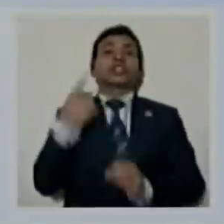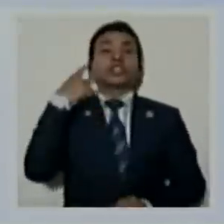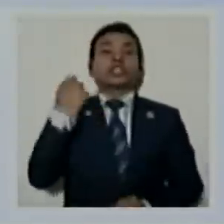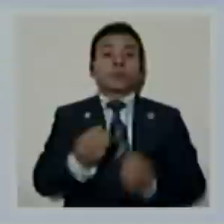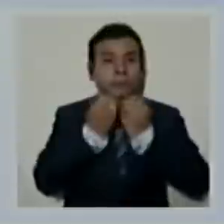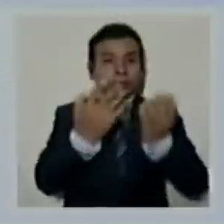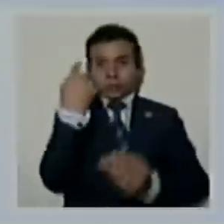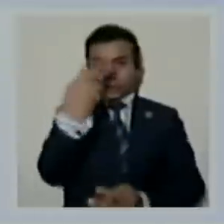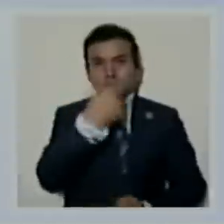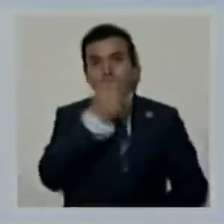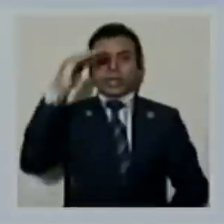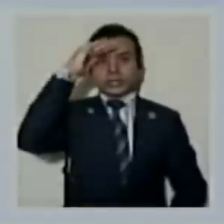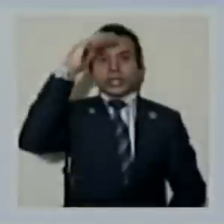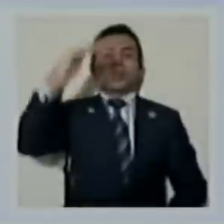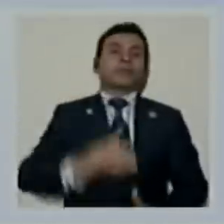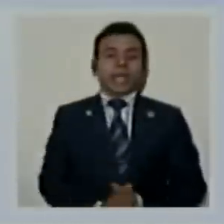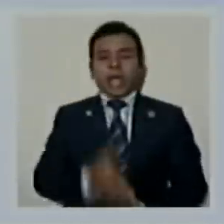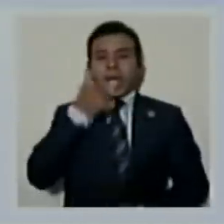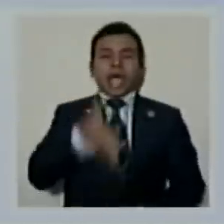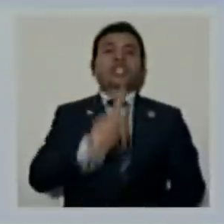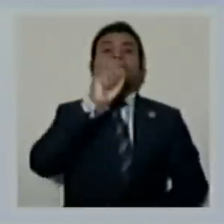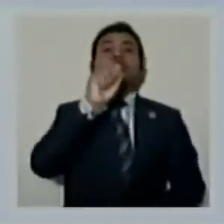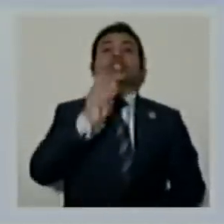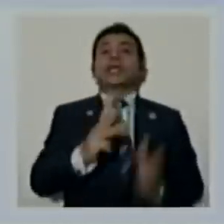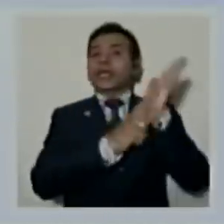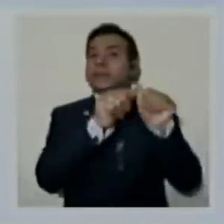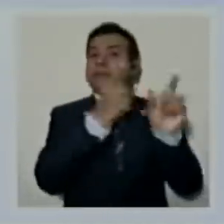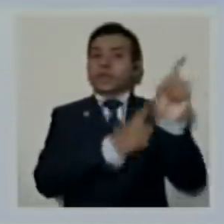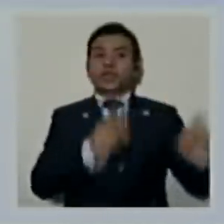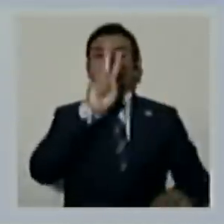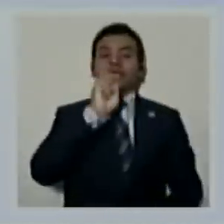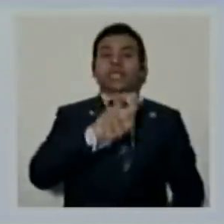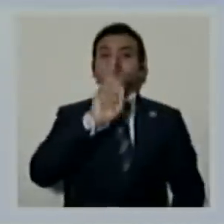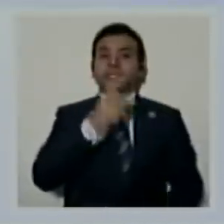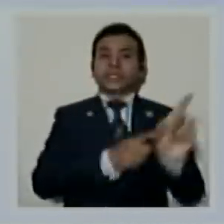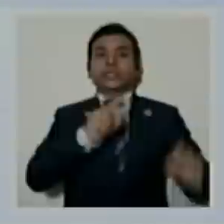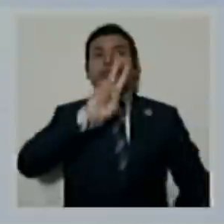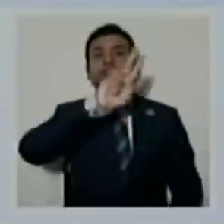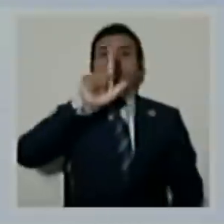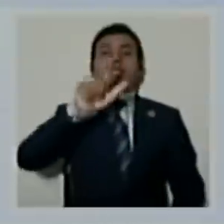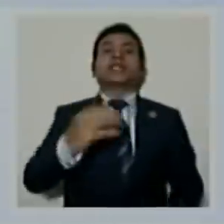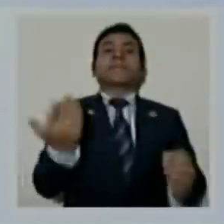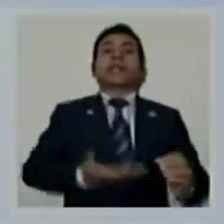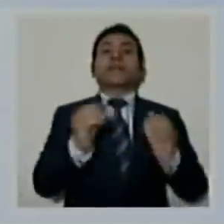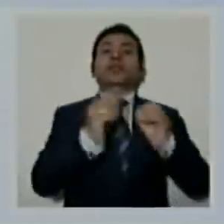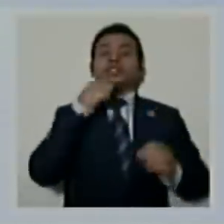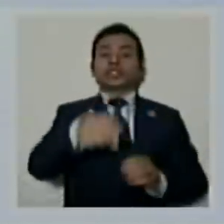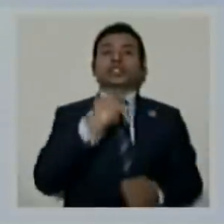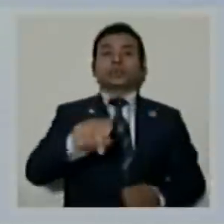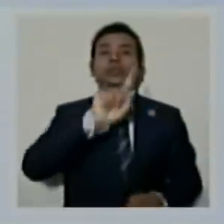বাংলাদেশিরা, স্বাস্থ্য অধিদপ্তর কর্তৃক দৈনিক সংবাদ বুলেটিন কোভিড-19 যারা দেখছেন, আসসালামু আলাইকুম।